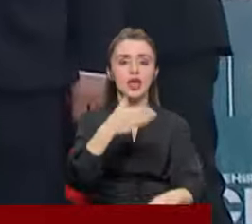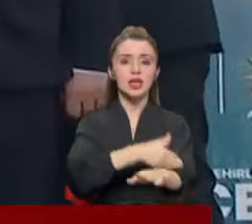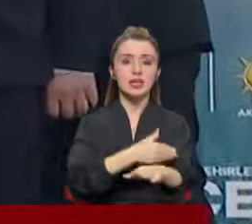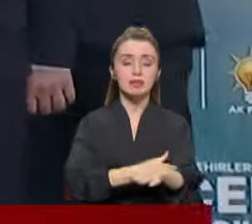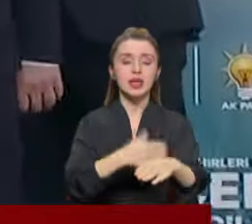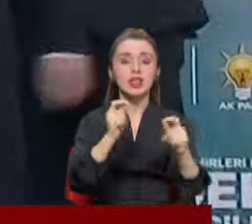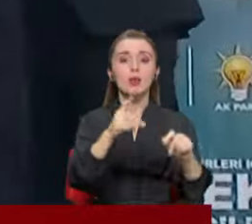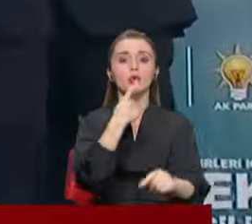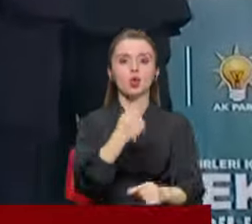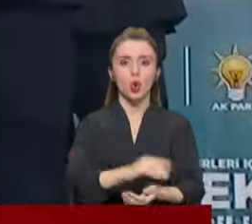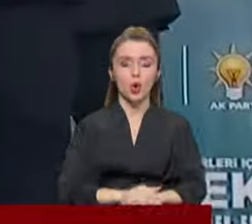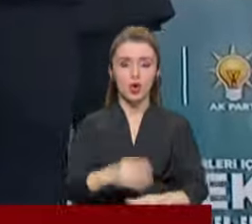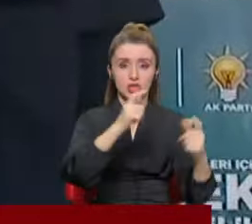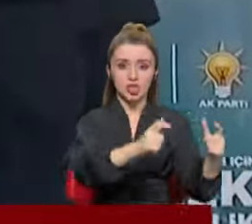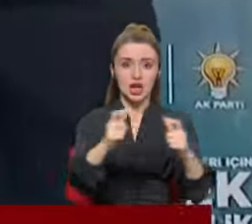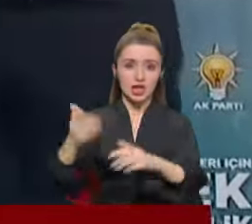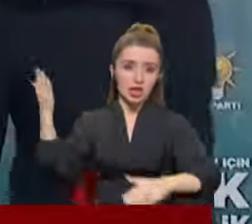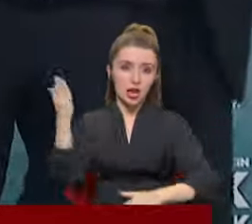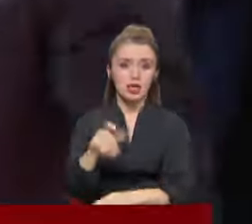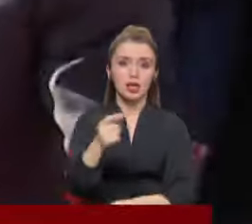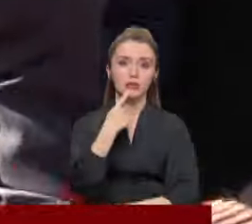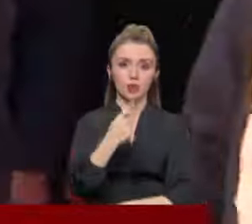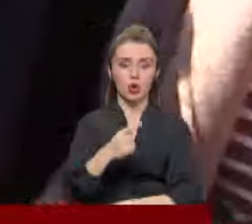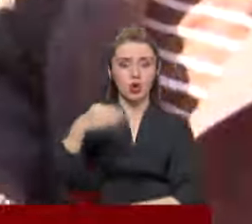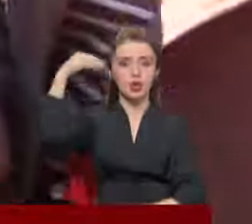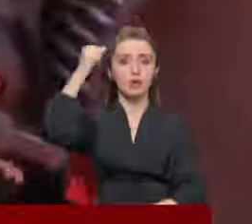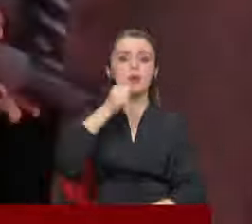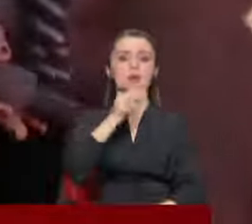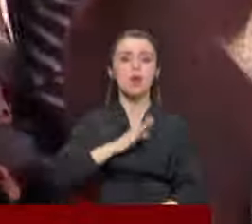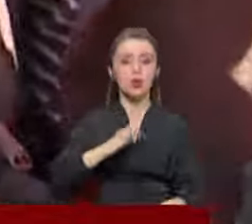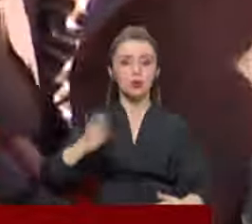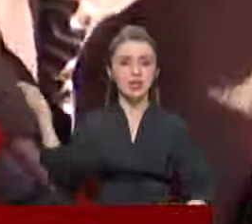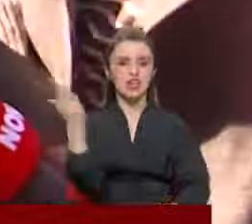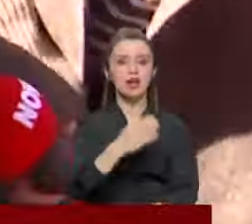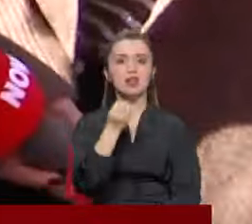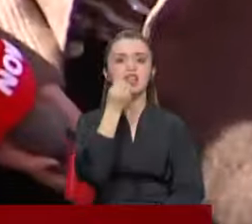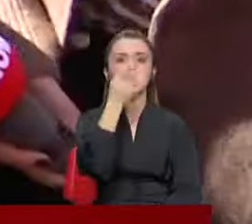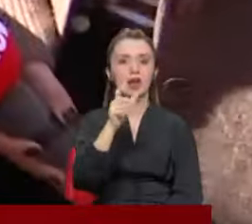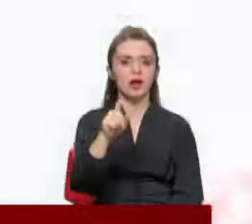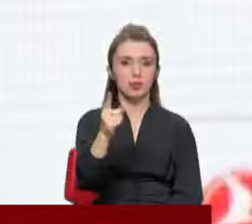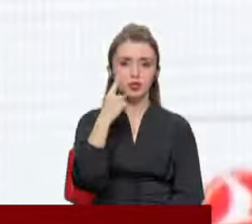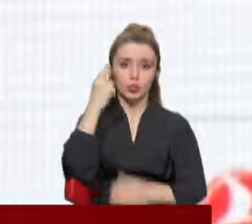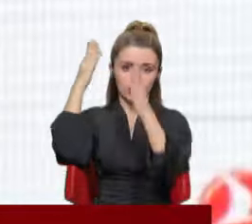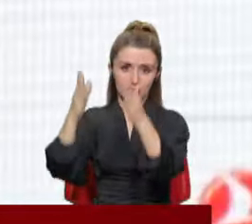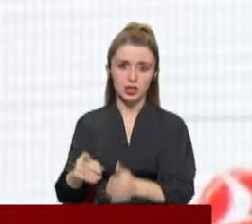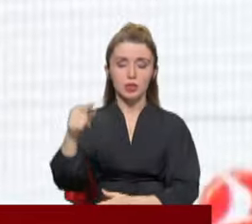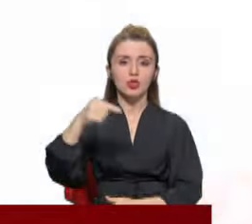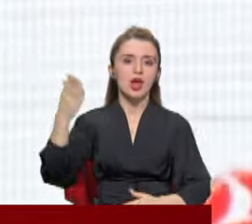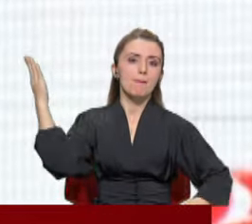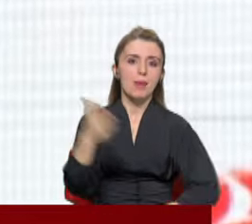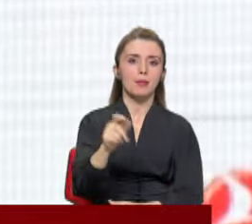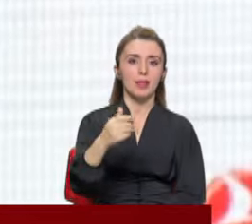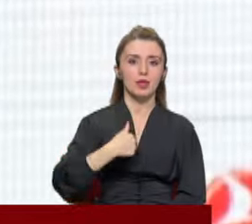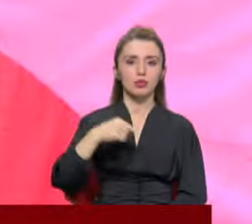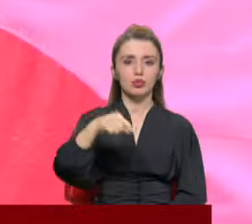hizmette engelliler dedi. Şehirlere ihanet edildiğini söyledi. İmamoğlu ihanetin itirafını hatırlattı Erdoğan'a. Biz bu şehre ihanet ettik.